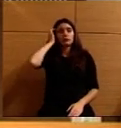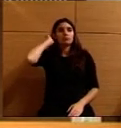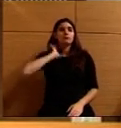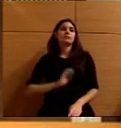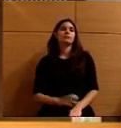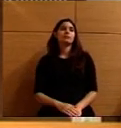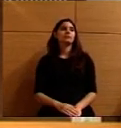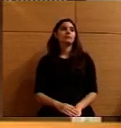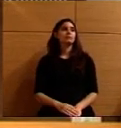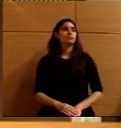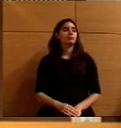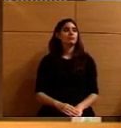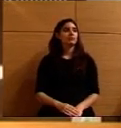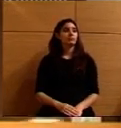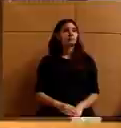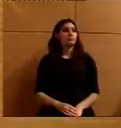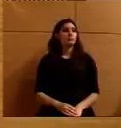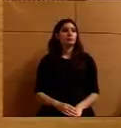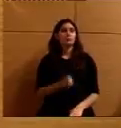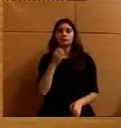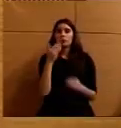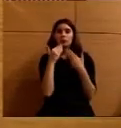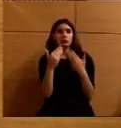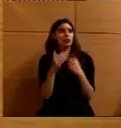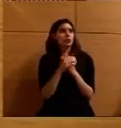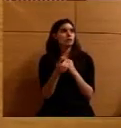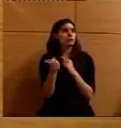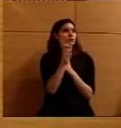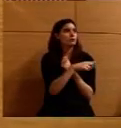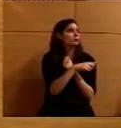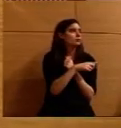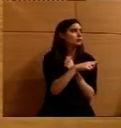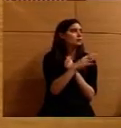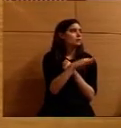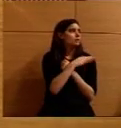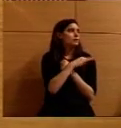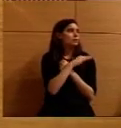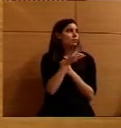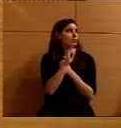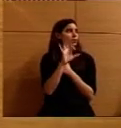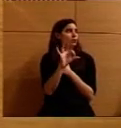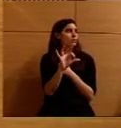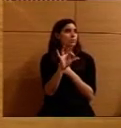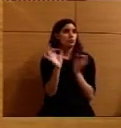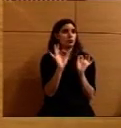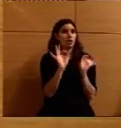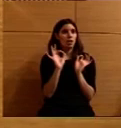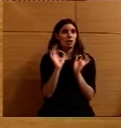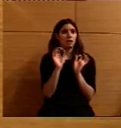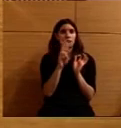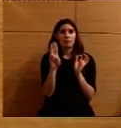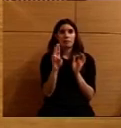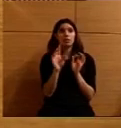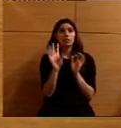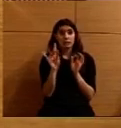por ello votaremos a favor. Muchas gracias, señora Gil. Señor Rius, ¿vol fer vostè alguna intervenció? El Partit